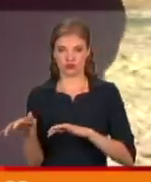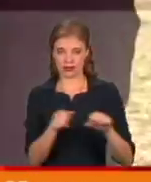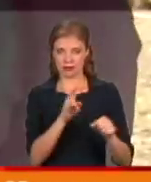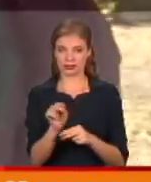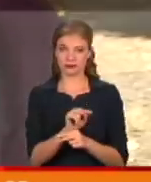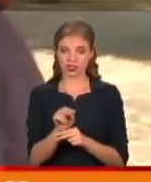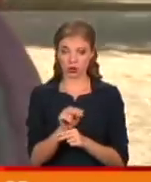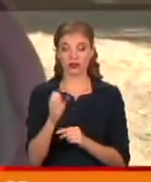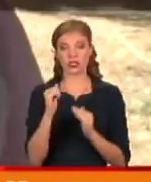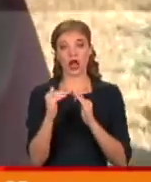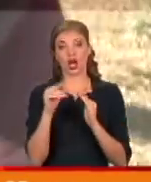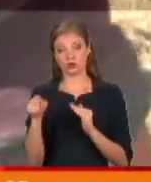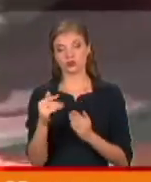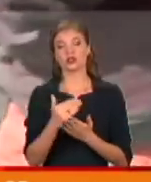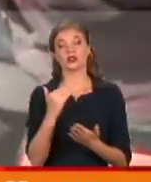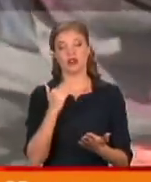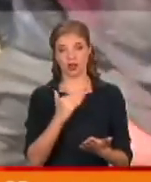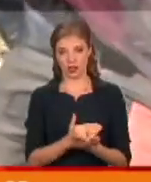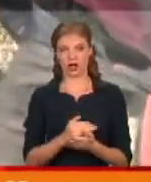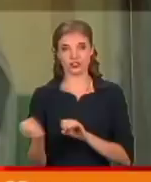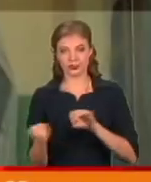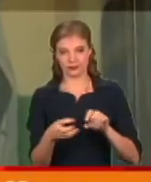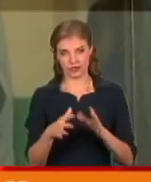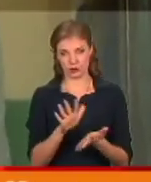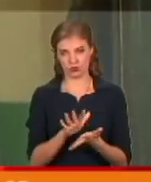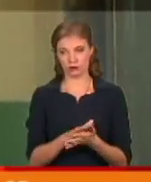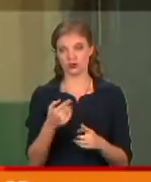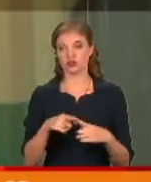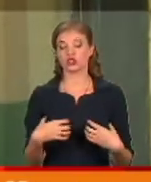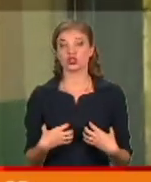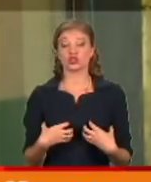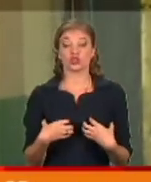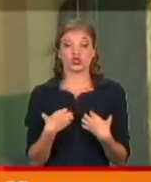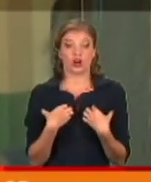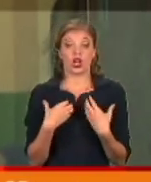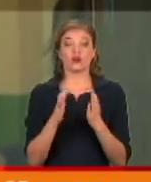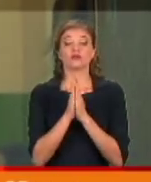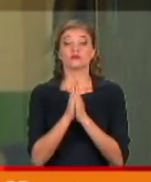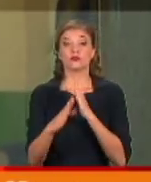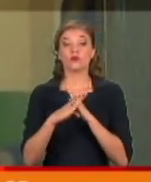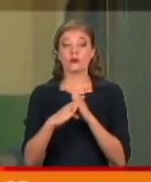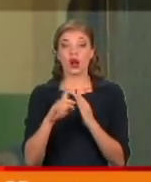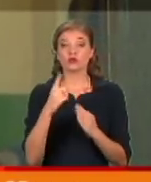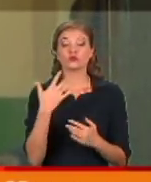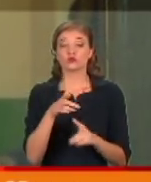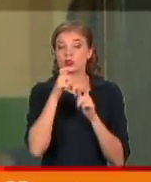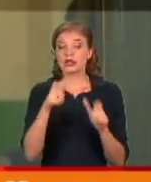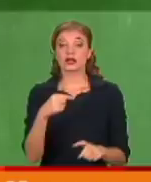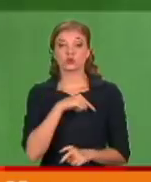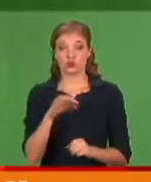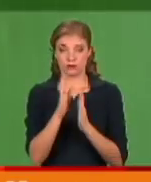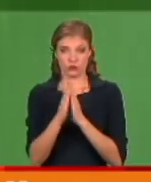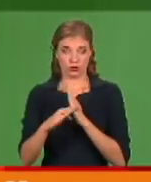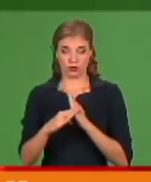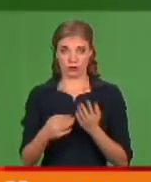на лікування, а сусіди нарешті винесуть мотлох. Це жах, допомагайте, бо то крик душі про